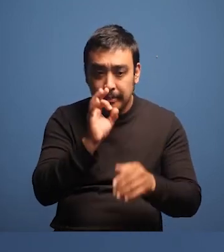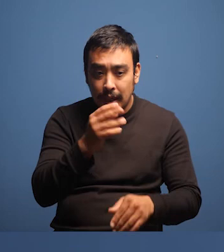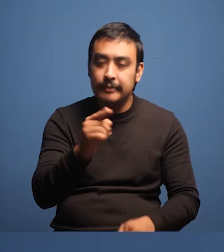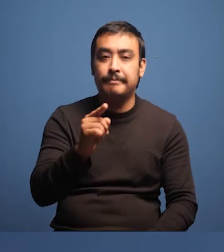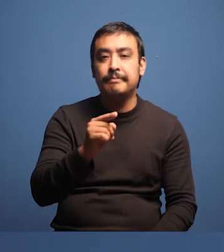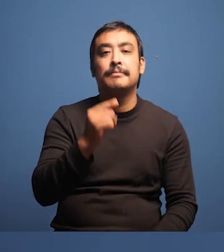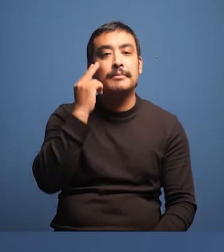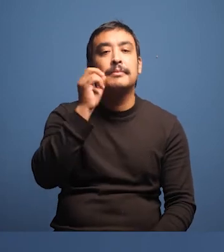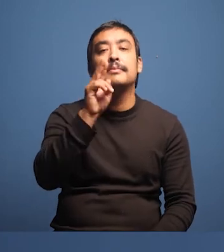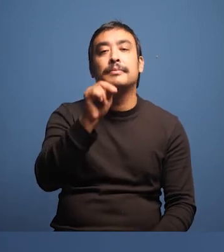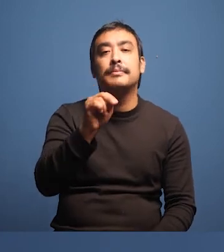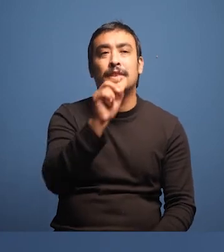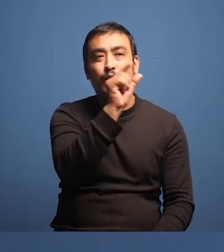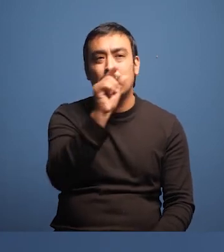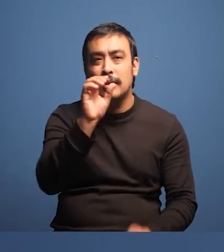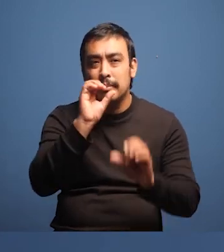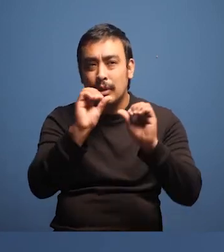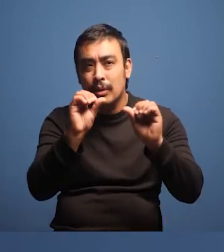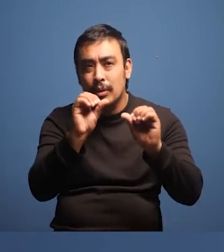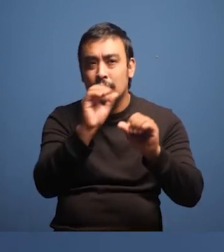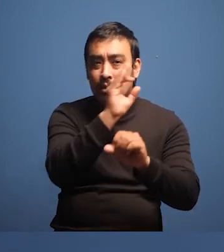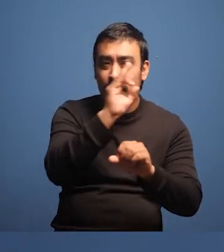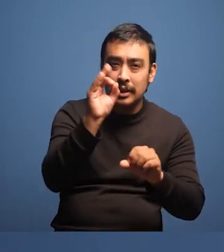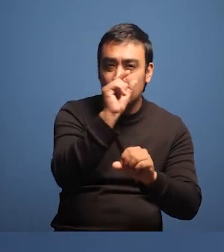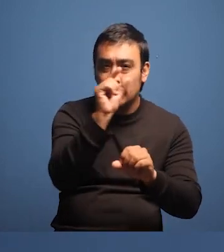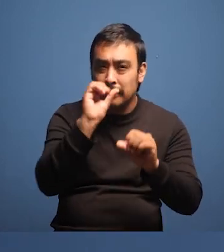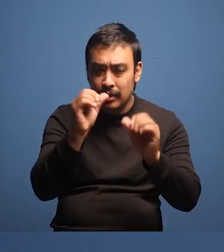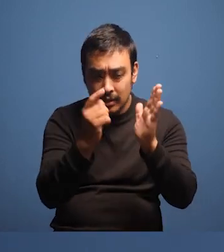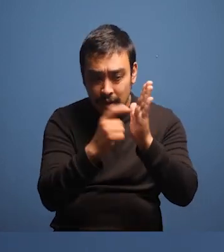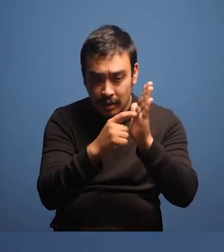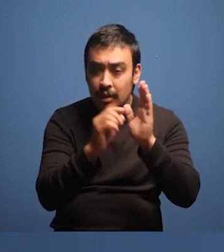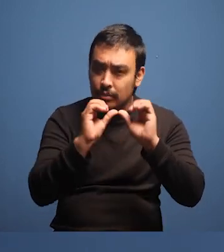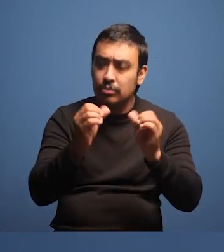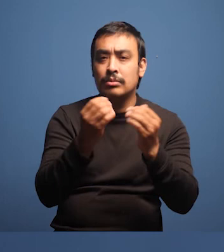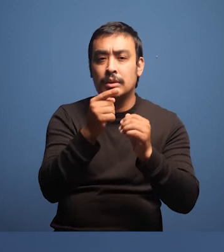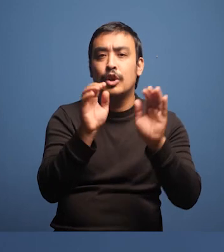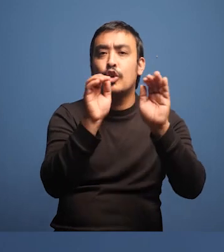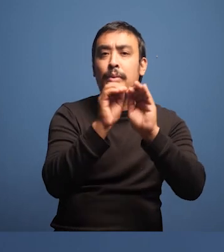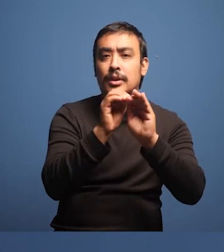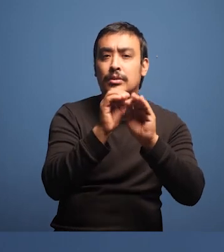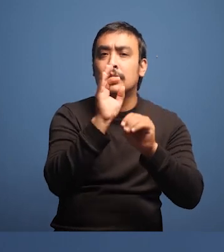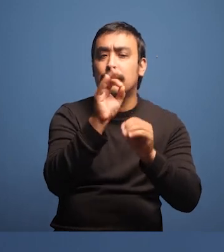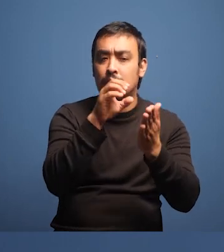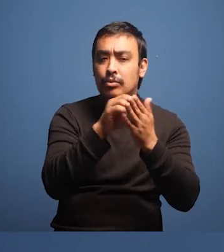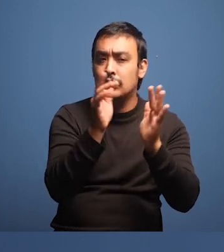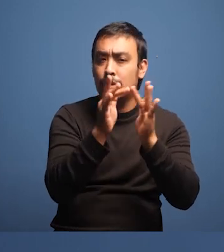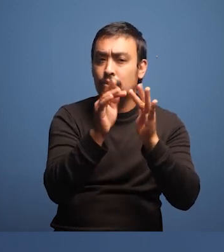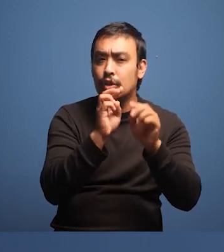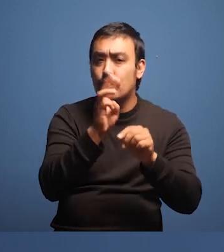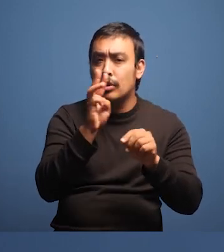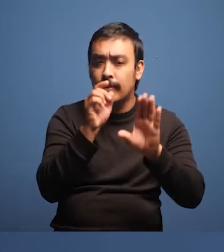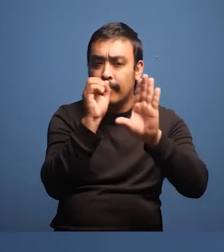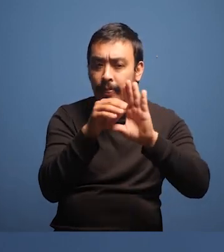अफकोर्स हामीले धेरै टर्मिनोलोजीहरू पनि युज गरौँ। तपाईँहरूले अनलाइन सर्च गर्नुहुँदा चाहिँ वान अफ द मेन थिङ भनेको चाहिँ रेलेभेन्ट साइटमा गएर गर्नु होइन। जुन पाए त्यो साइटले तपाईँलाई